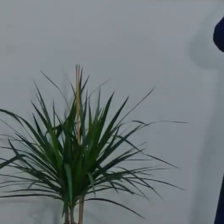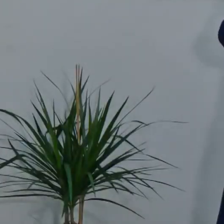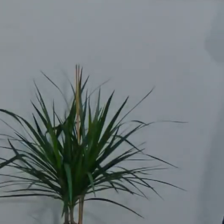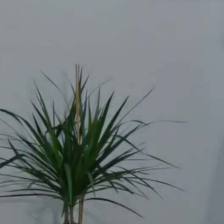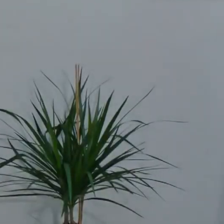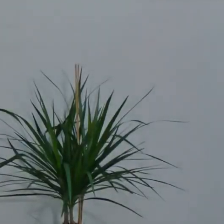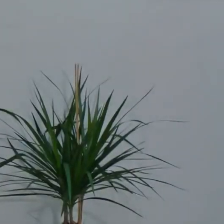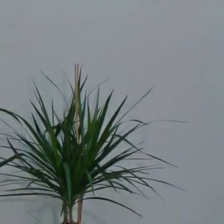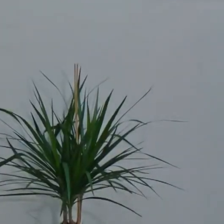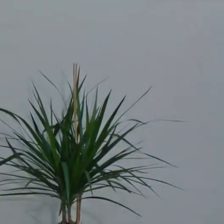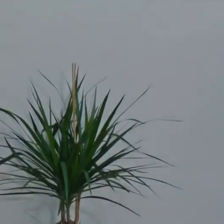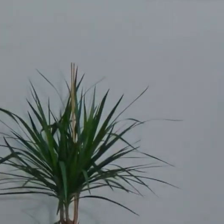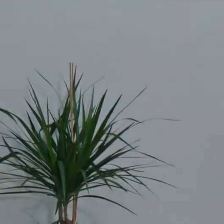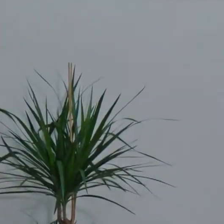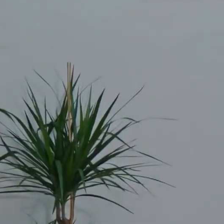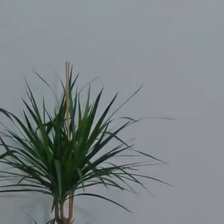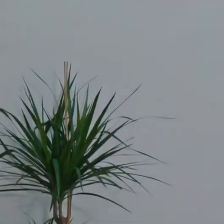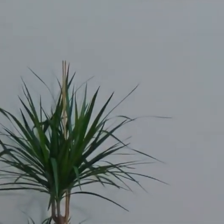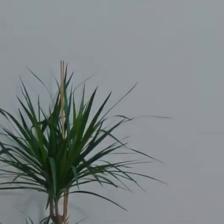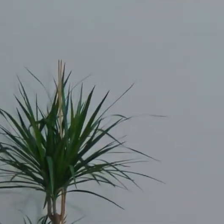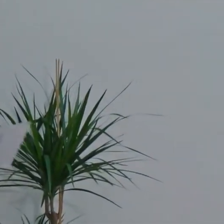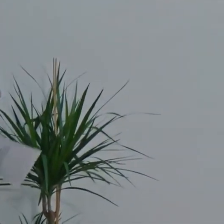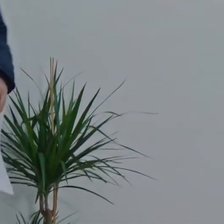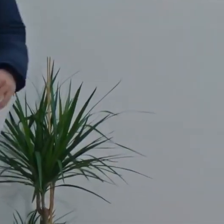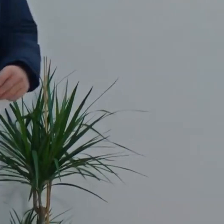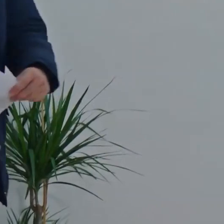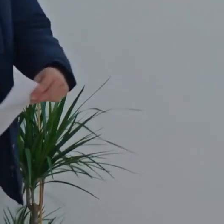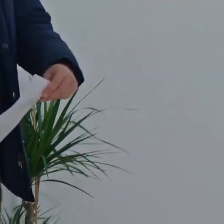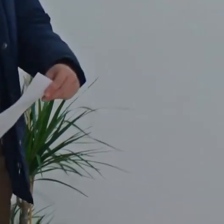kaplı. Bankta elinde dosya tutan bir adam oturuyor.